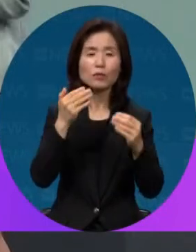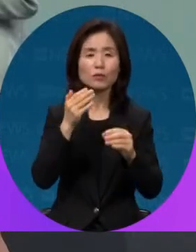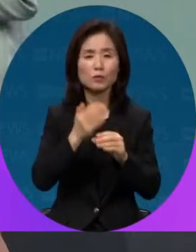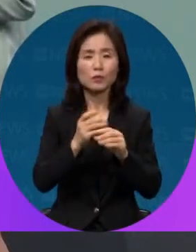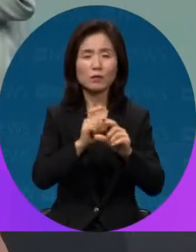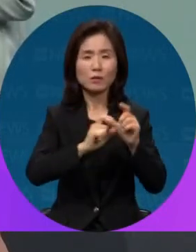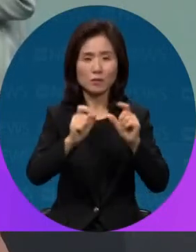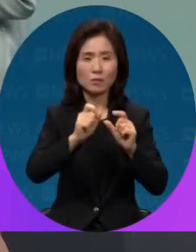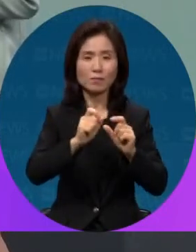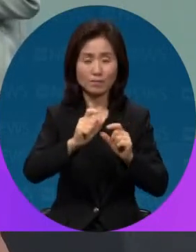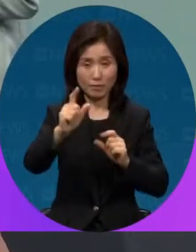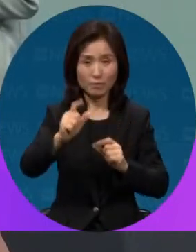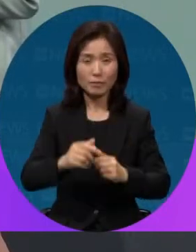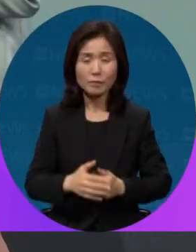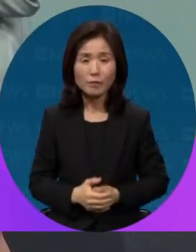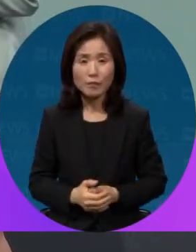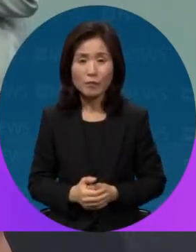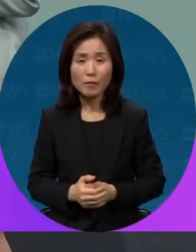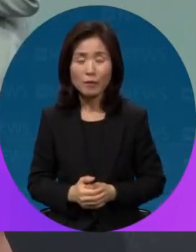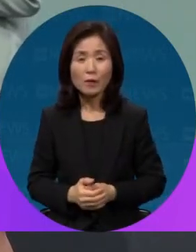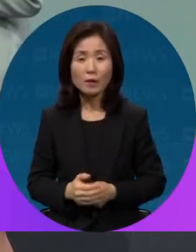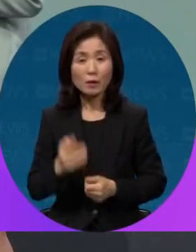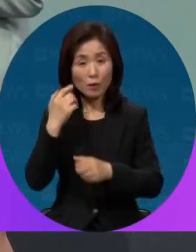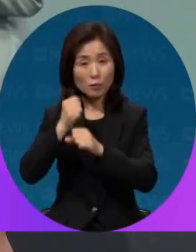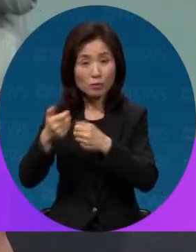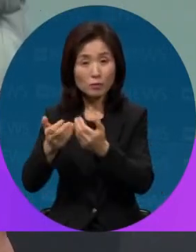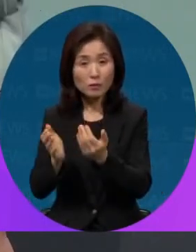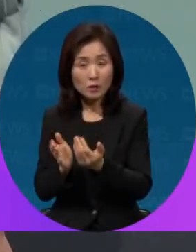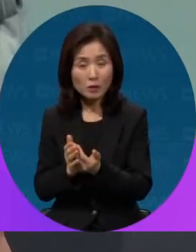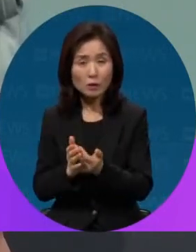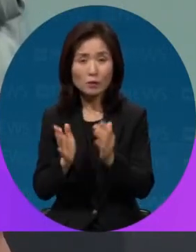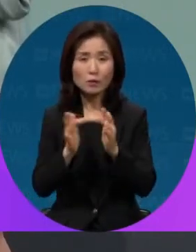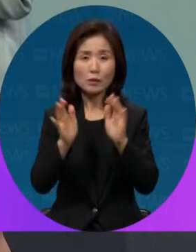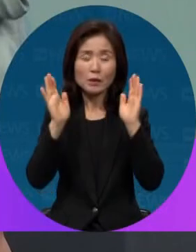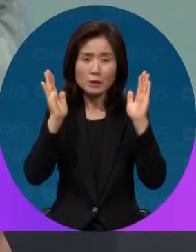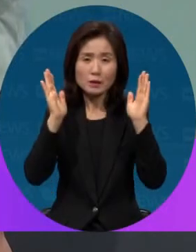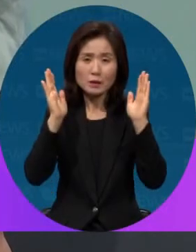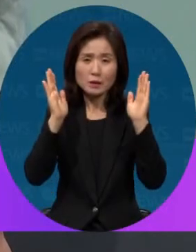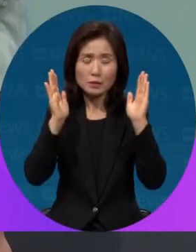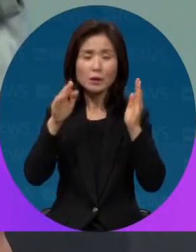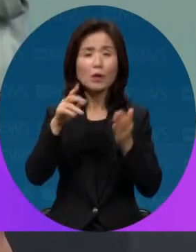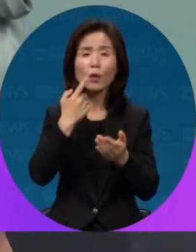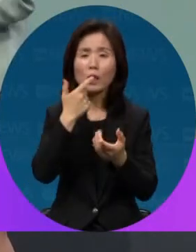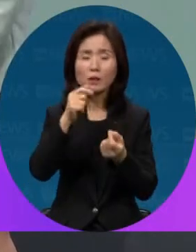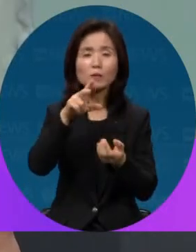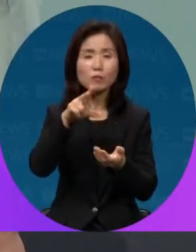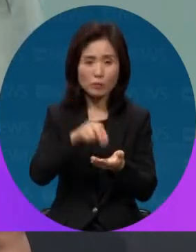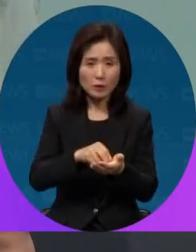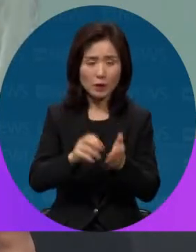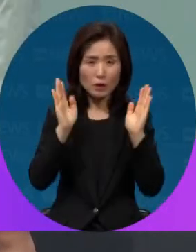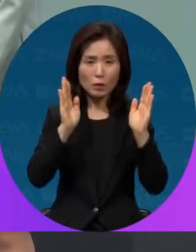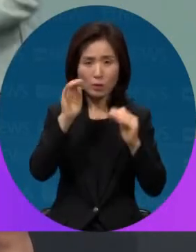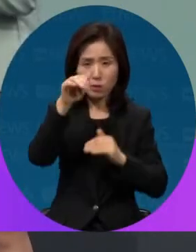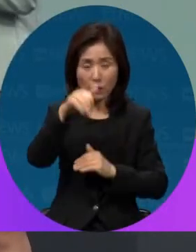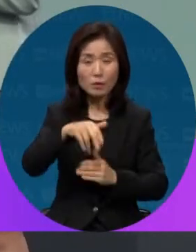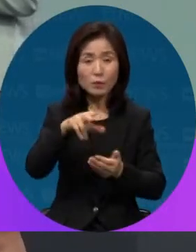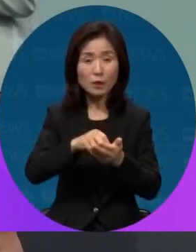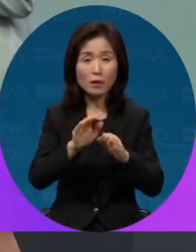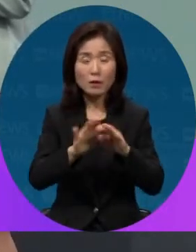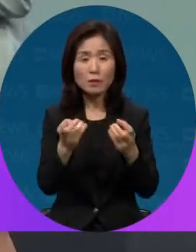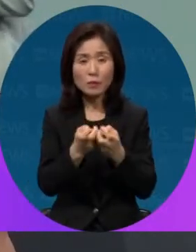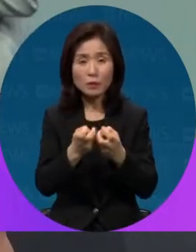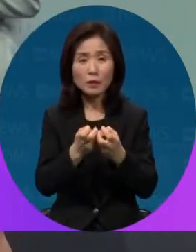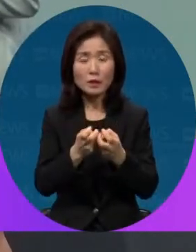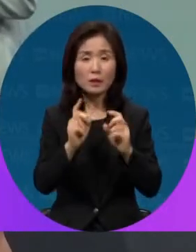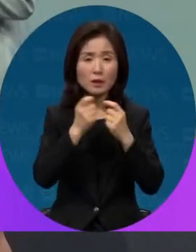두드러진 것으로 나타났는데요 연구 단체 는 원격 학습에 초량 이런 학습 저와 를 해결하기 위해서는 역리